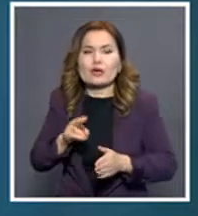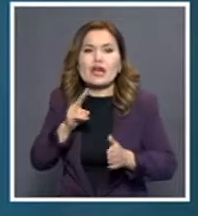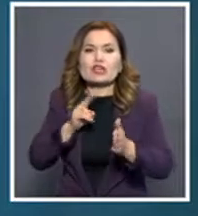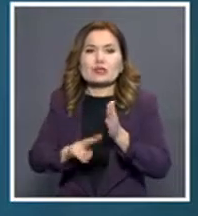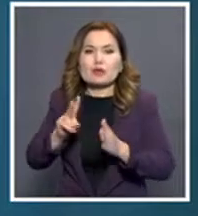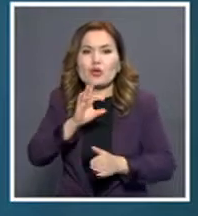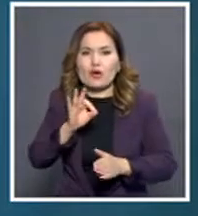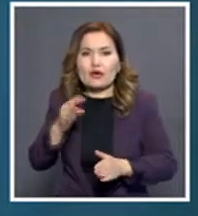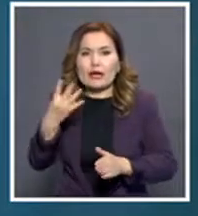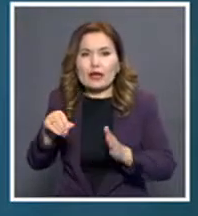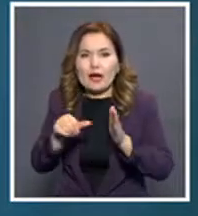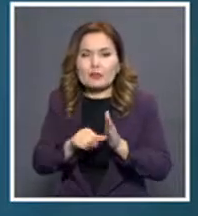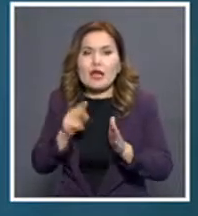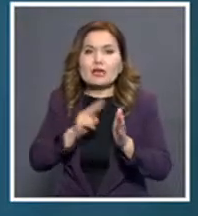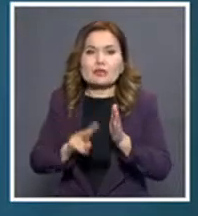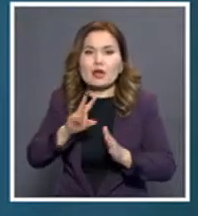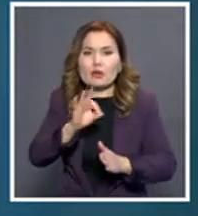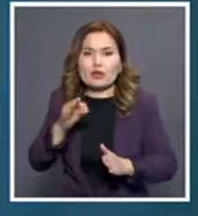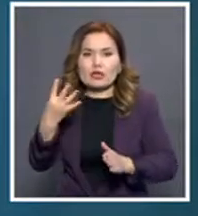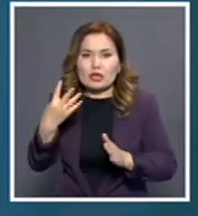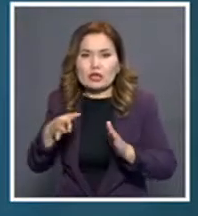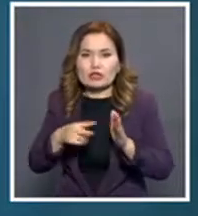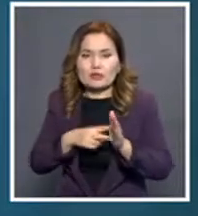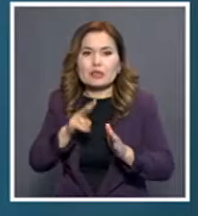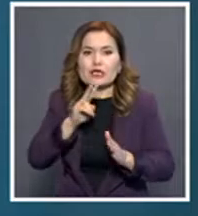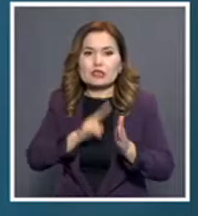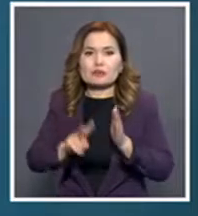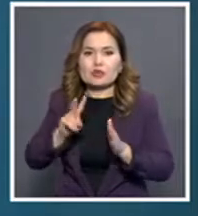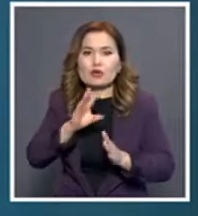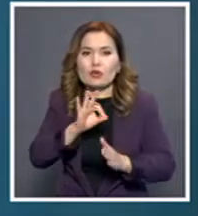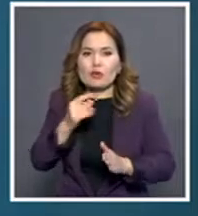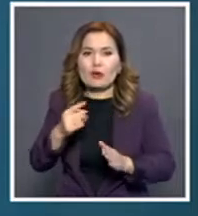72 00 46, 72 00 47 және 72 01 11.